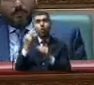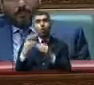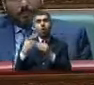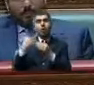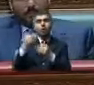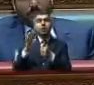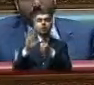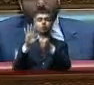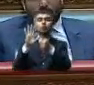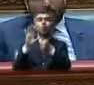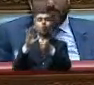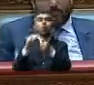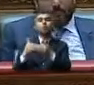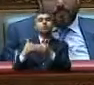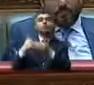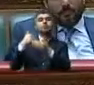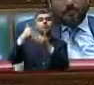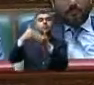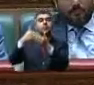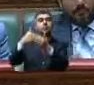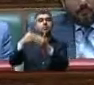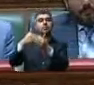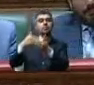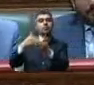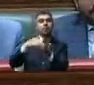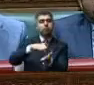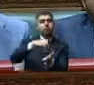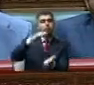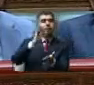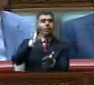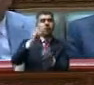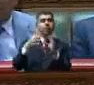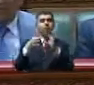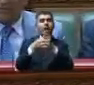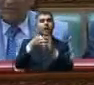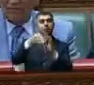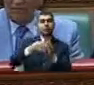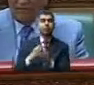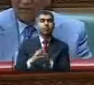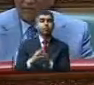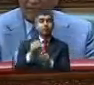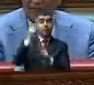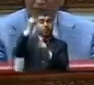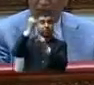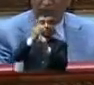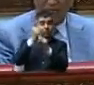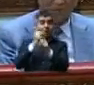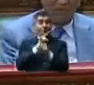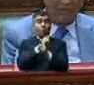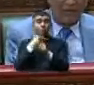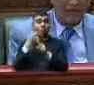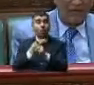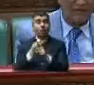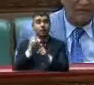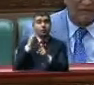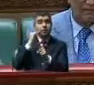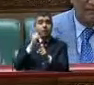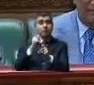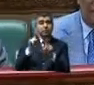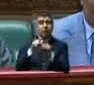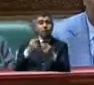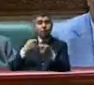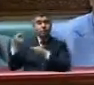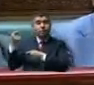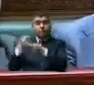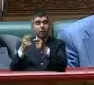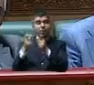إلى 6 أشهر وأيام. كما بذلت الحكومة مجهودات مهمة في اتجاه تحسين مناخ